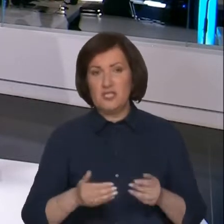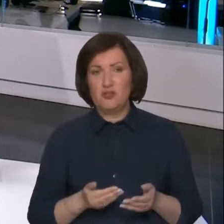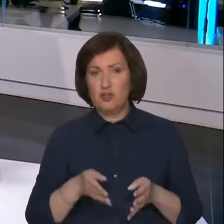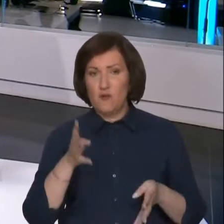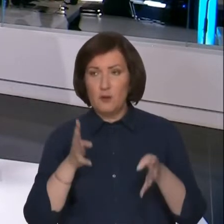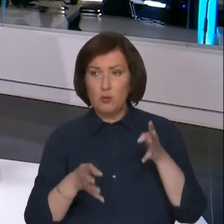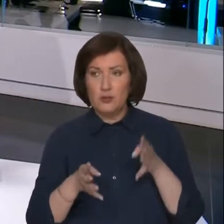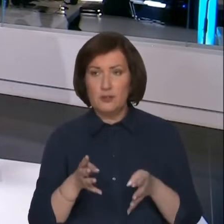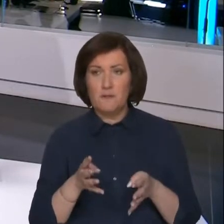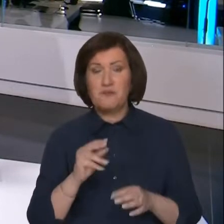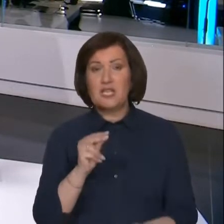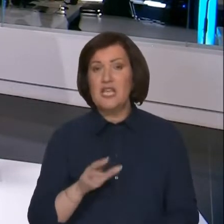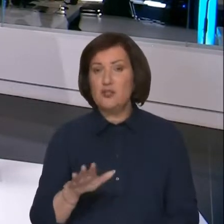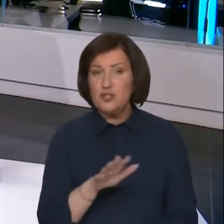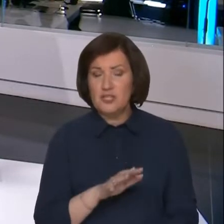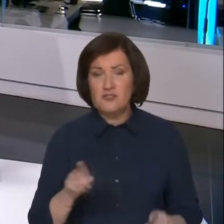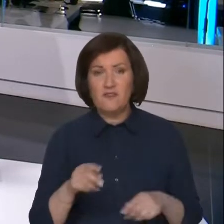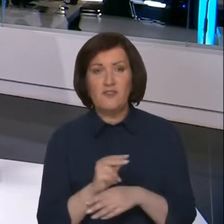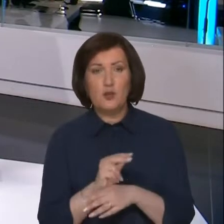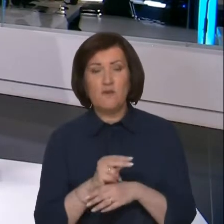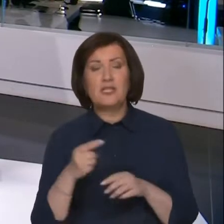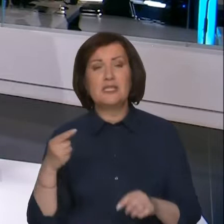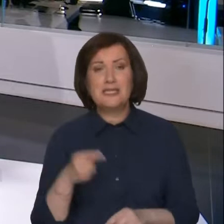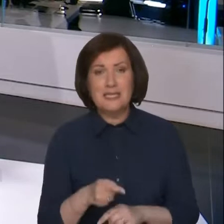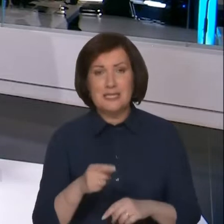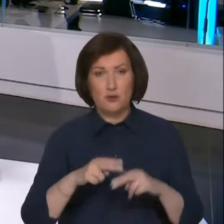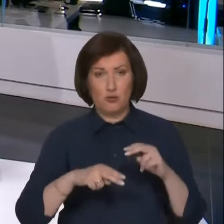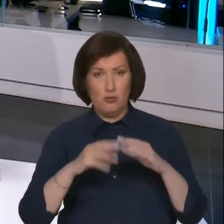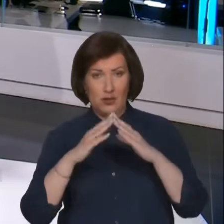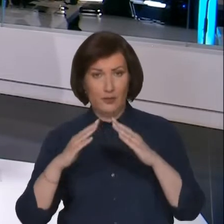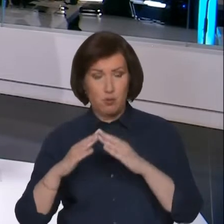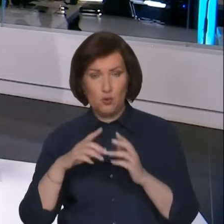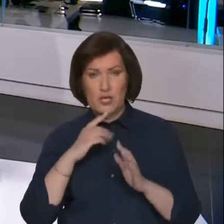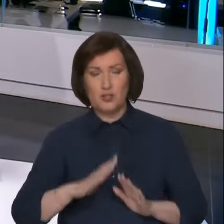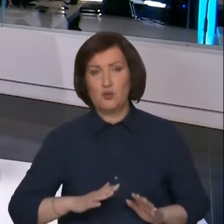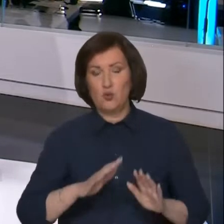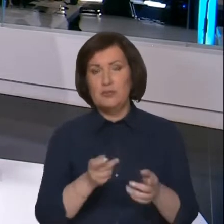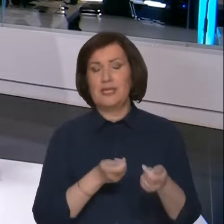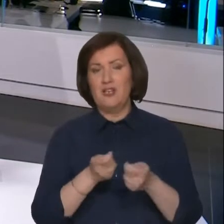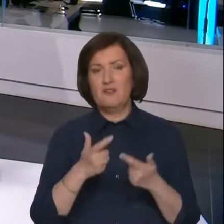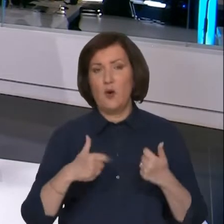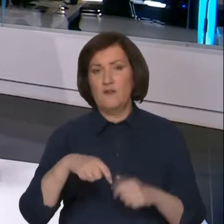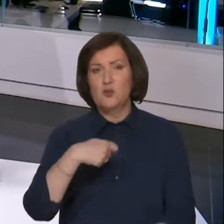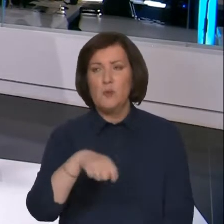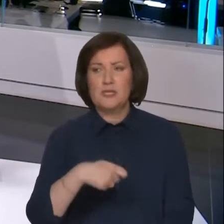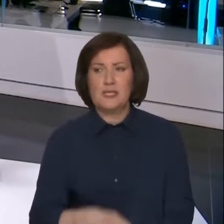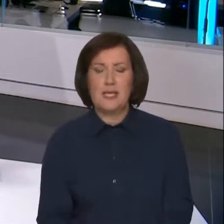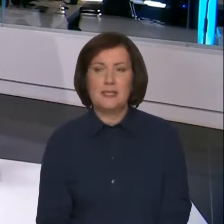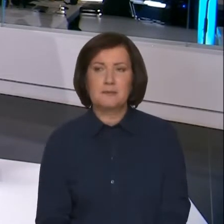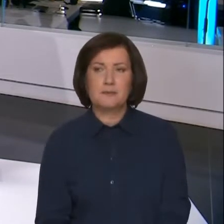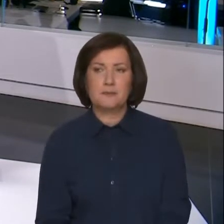житлових будинків. А на Чернігівщині відновили понад 1000 споруд, каже заступник керівника Офісу президента Кирило